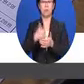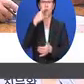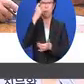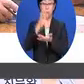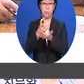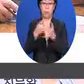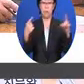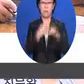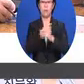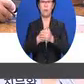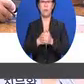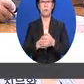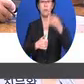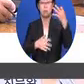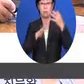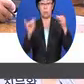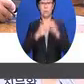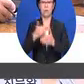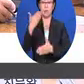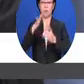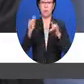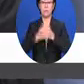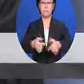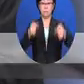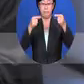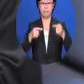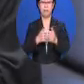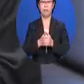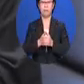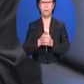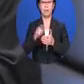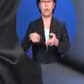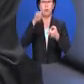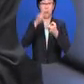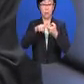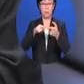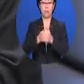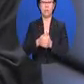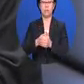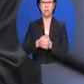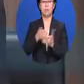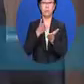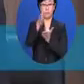등으로 임원 14명 중 9명의 임원이 참석해 원안 그대로 가결되었습니다.